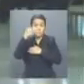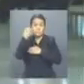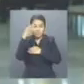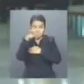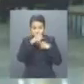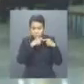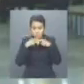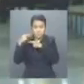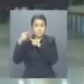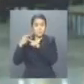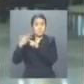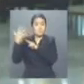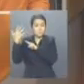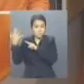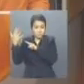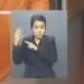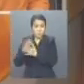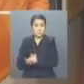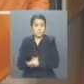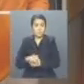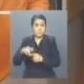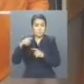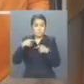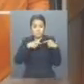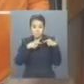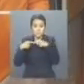าเป็นการขยายเวลาครั้งที่10แล้วนะคะสำหรับโครง